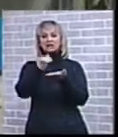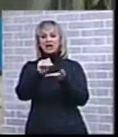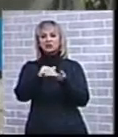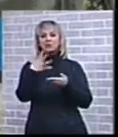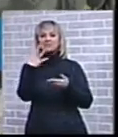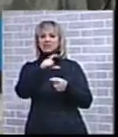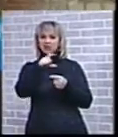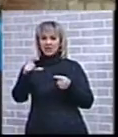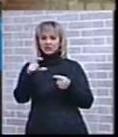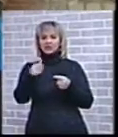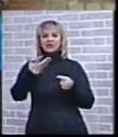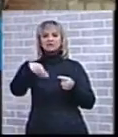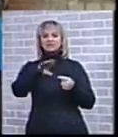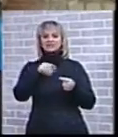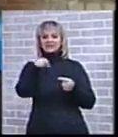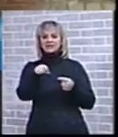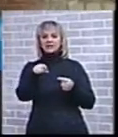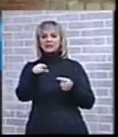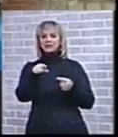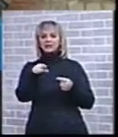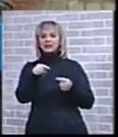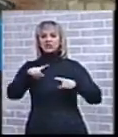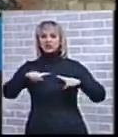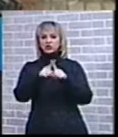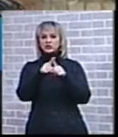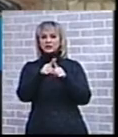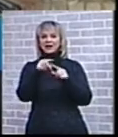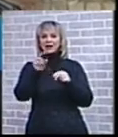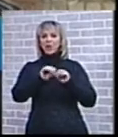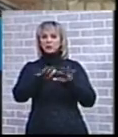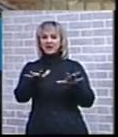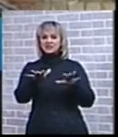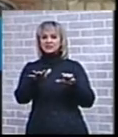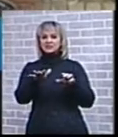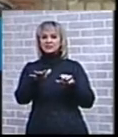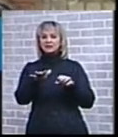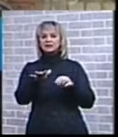таганрогской пятиэтажке. Все инженерные коммуникации